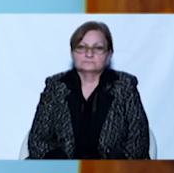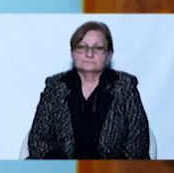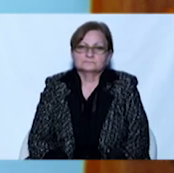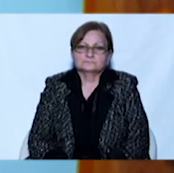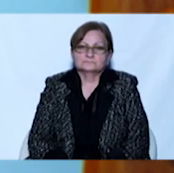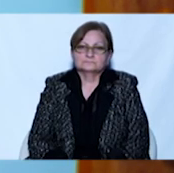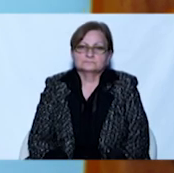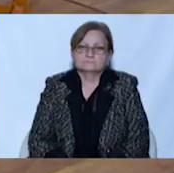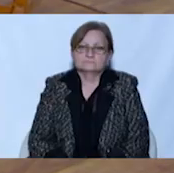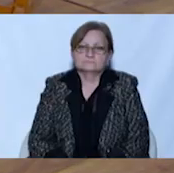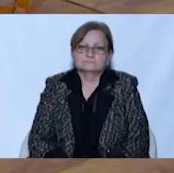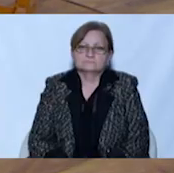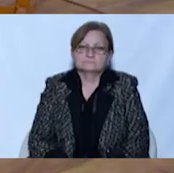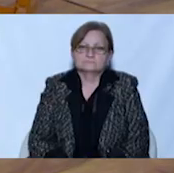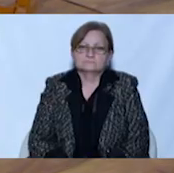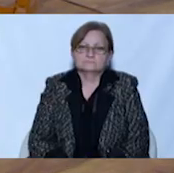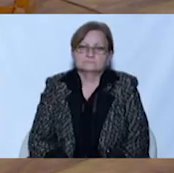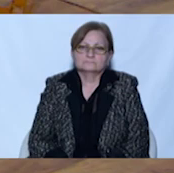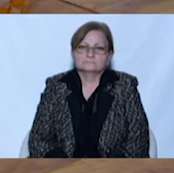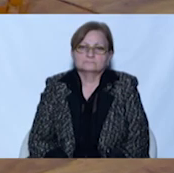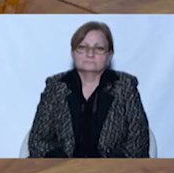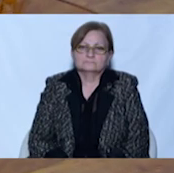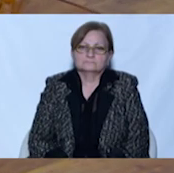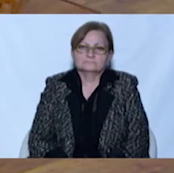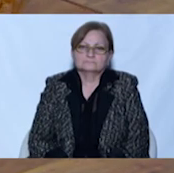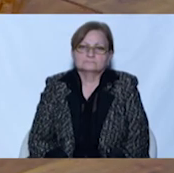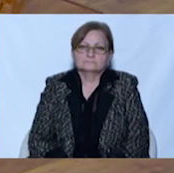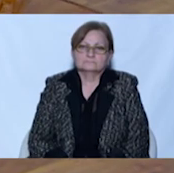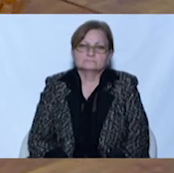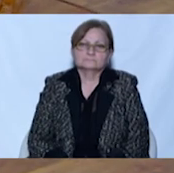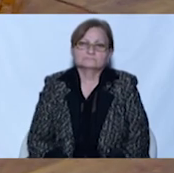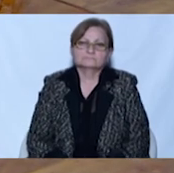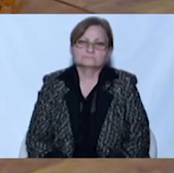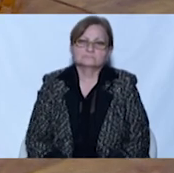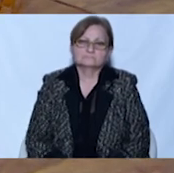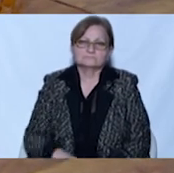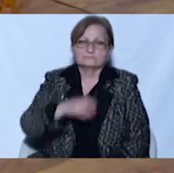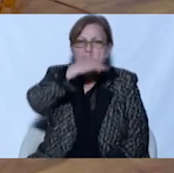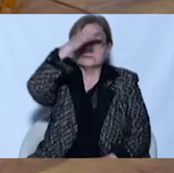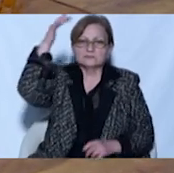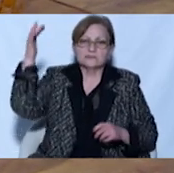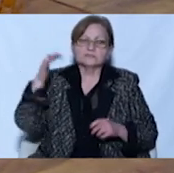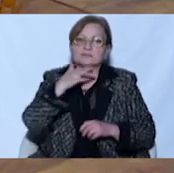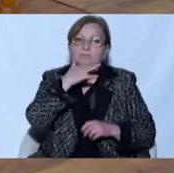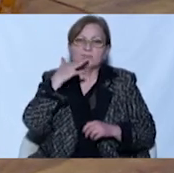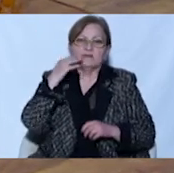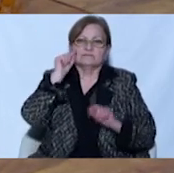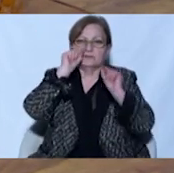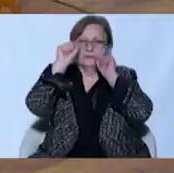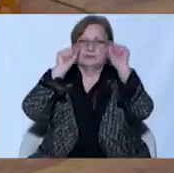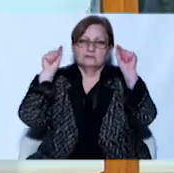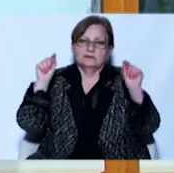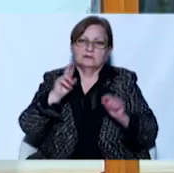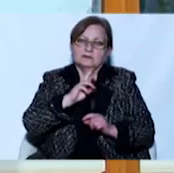ეს ცა დაგვრჩა ქვემოთ და გადავიტანოთ აქ. ესე იგი, ცაზე ბევრი ვარსკვლავია,